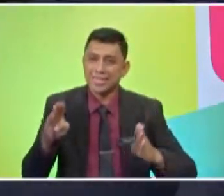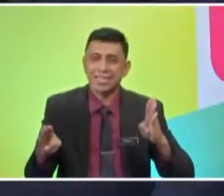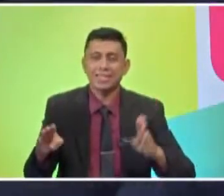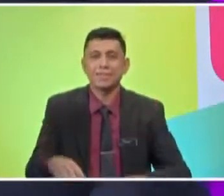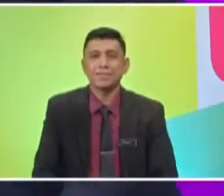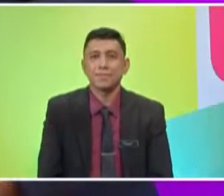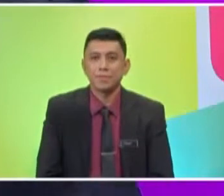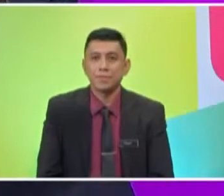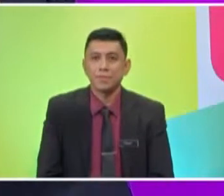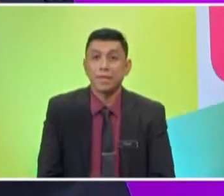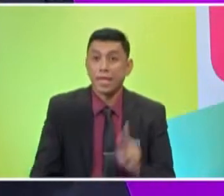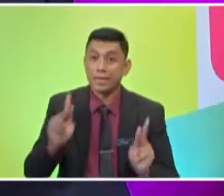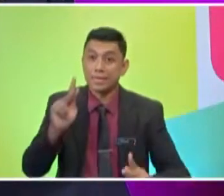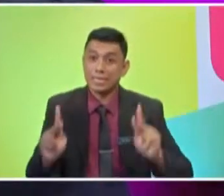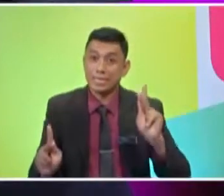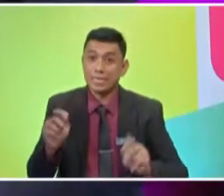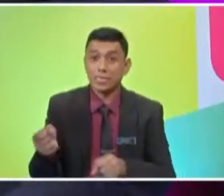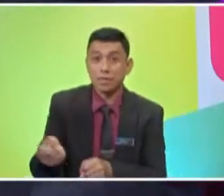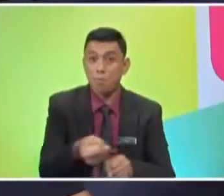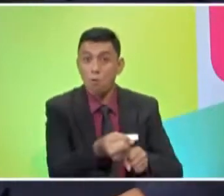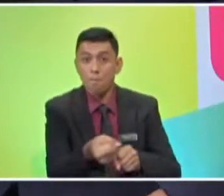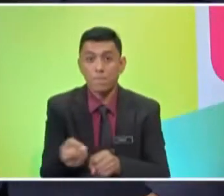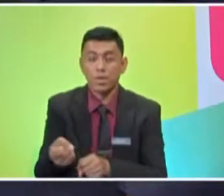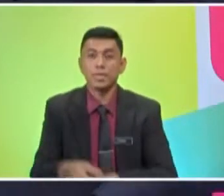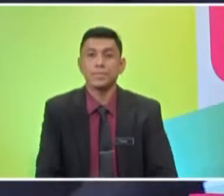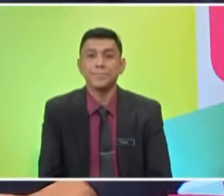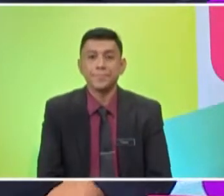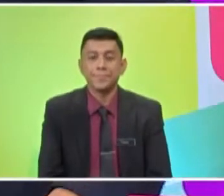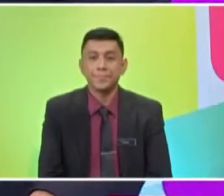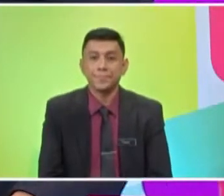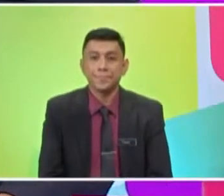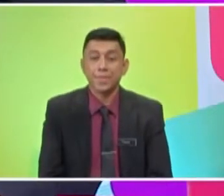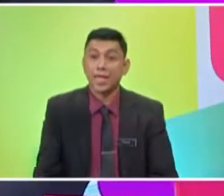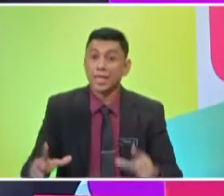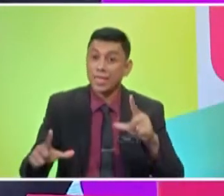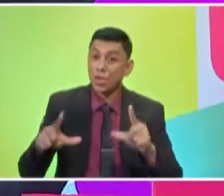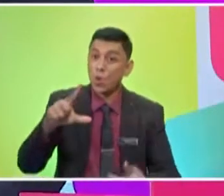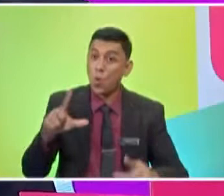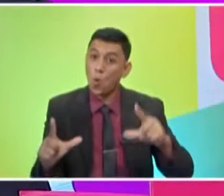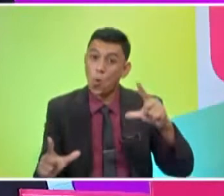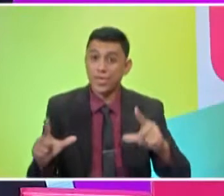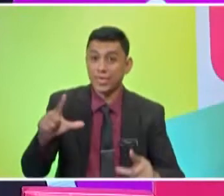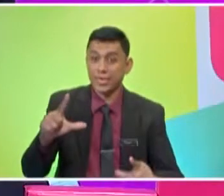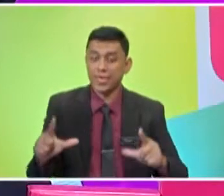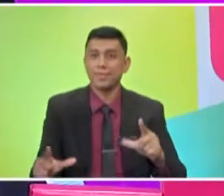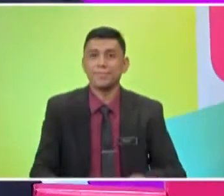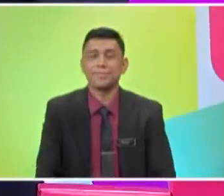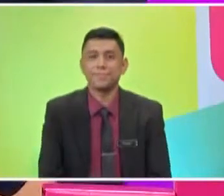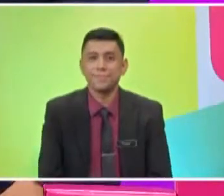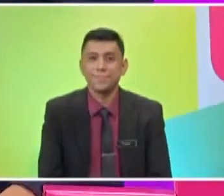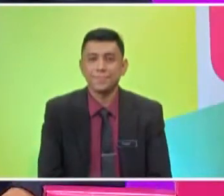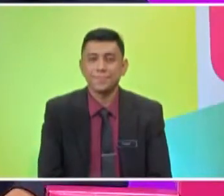ini kereta bomba. Ini L-O-L-O R-I-R. Lo?